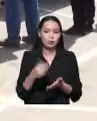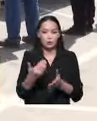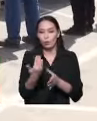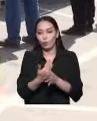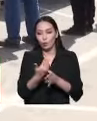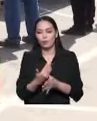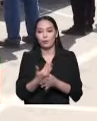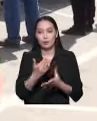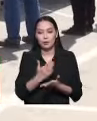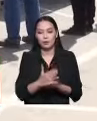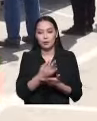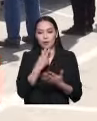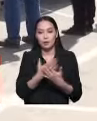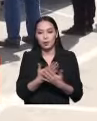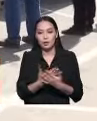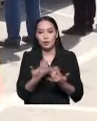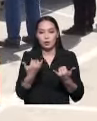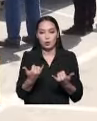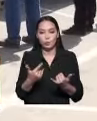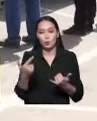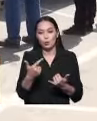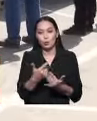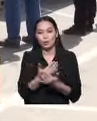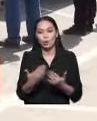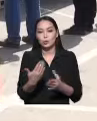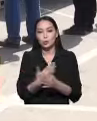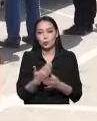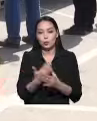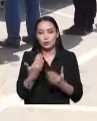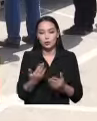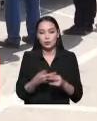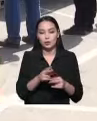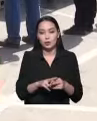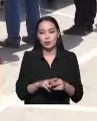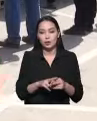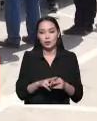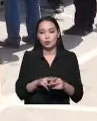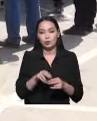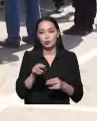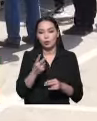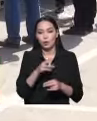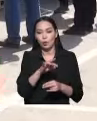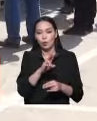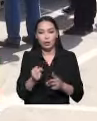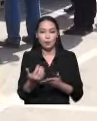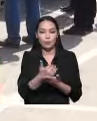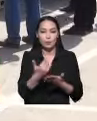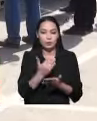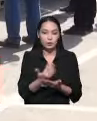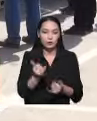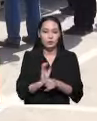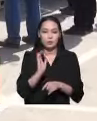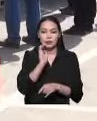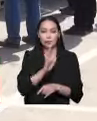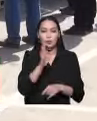көрсетіп жатыр. Қазір гуманитарлық көмек 40 тоннаға жуық халық келінді солтүстік Қазақстан облысына су